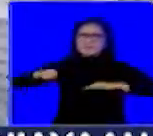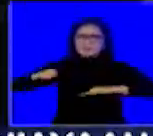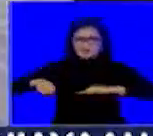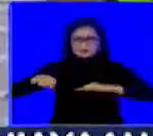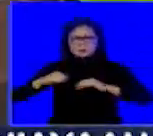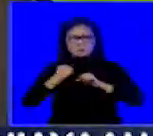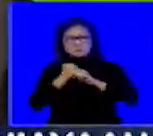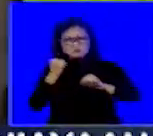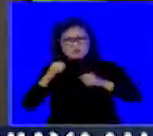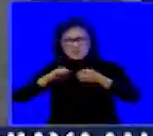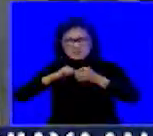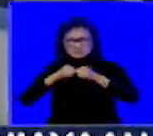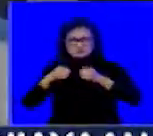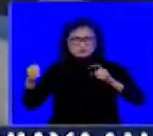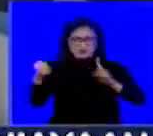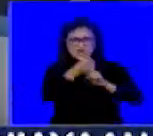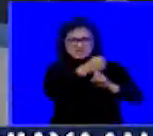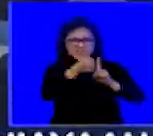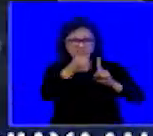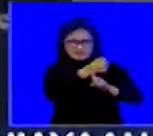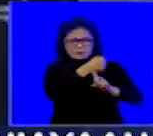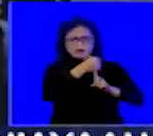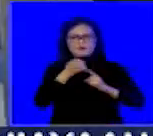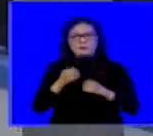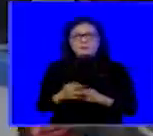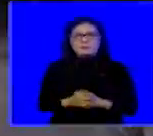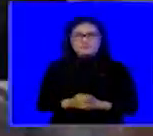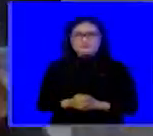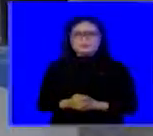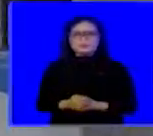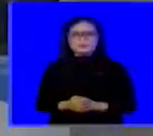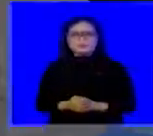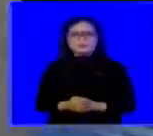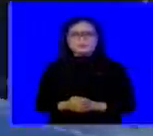penganiayaan. Dari Karanganyar, Jawa Tengah, Wahyu Hendro melaporkan.